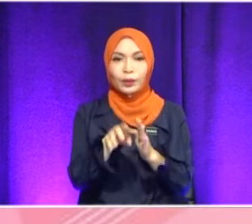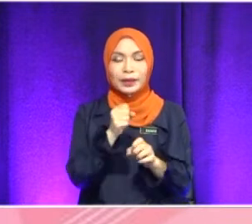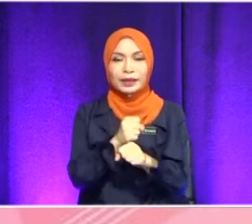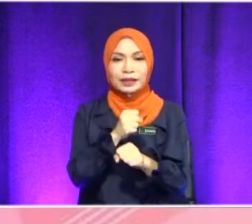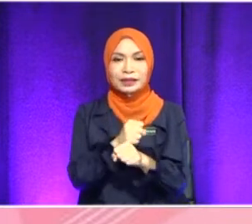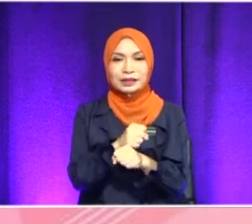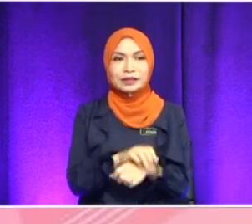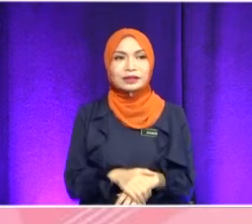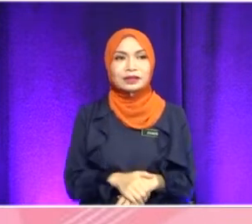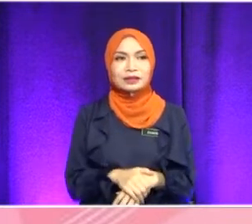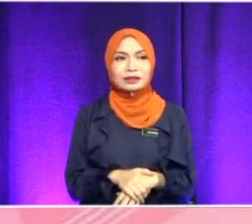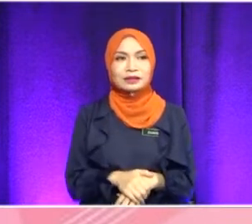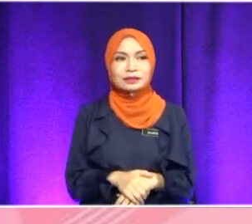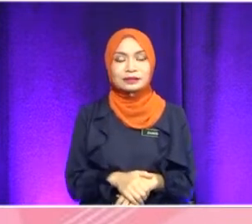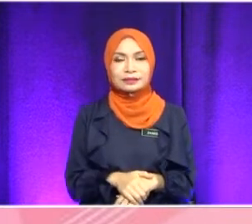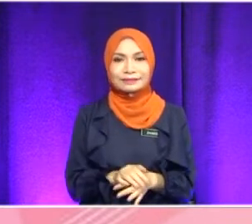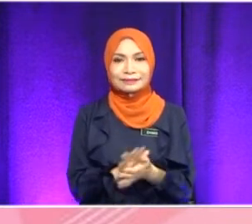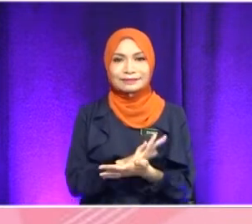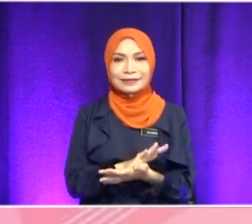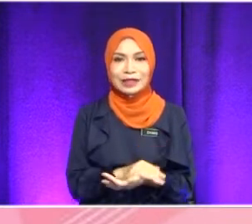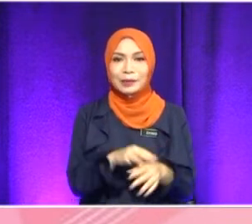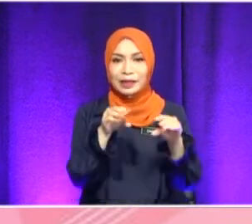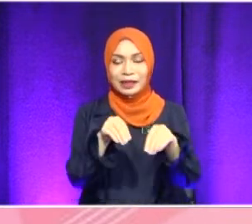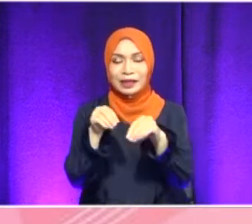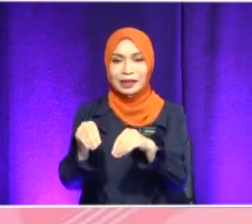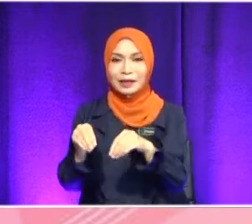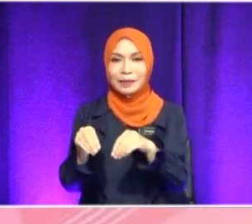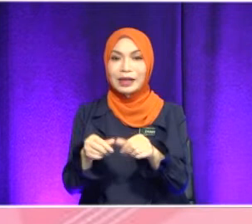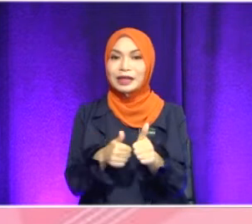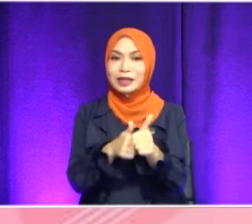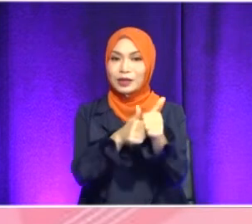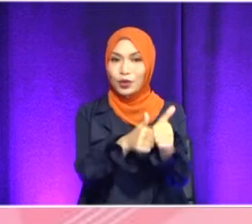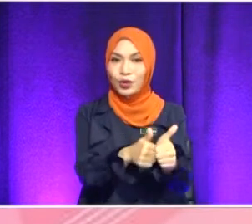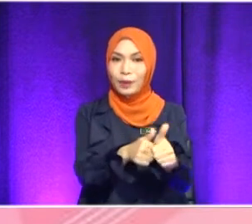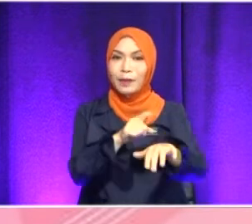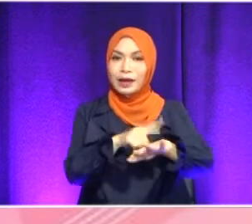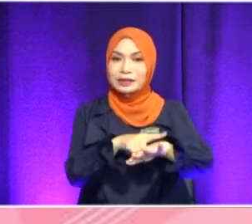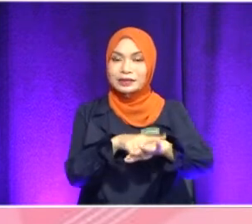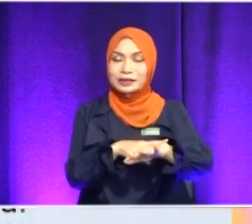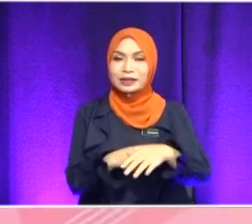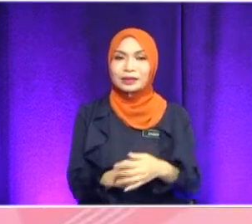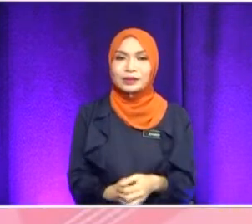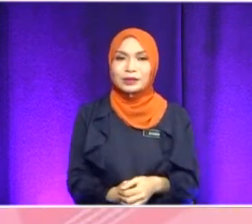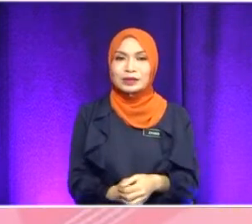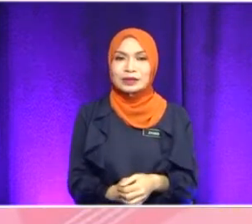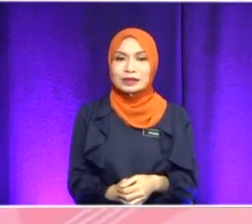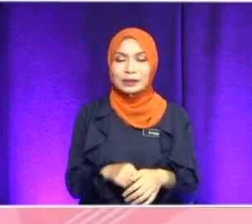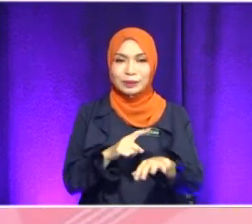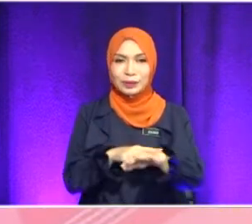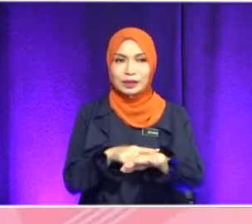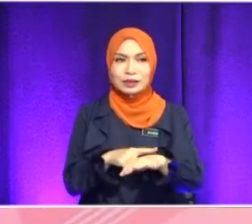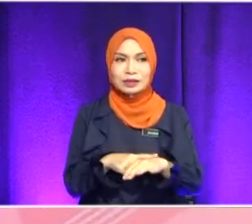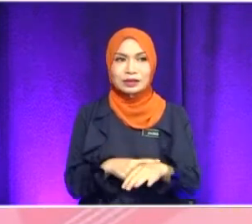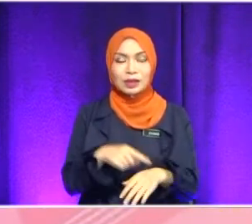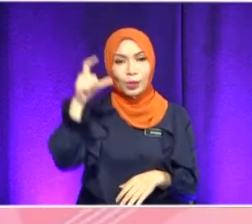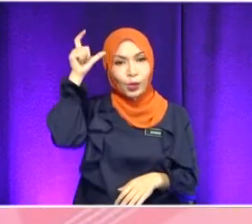mengikut penanaman pelbagai jenis tanaman mengikut musim jadi begini tadi adalah untuk menggoreng musim Oke dapat